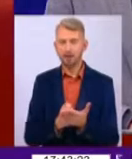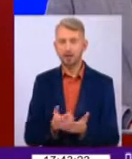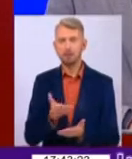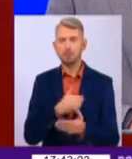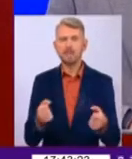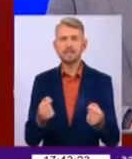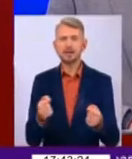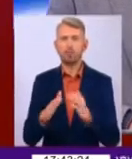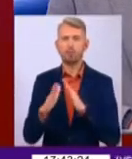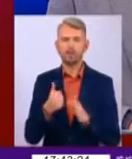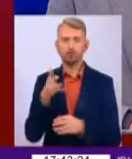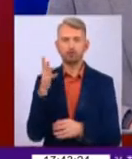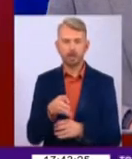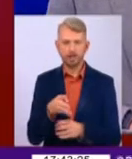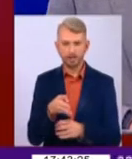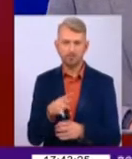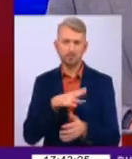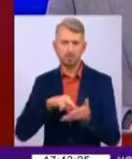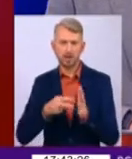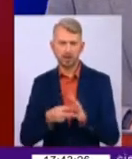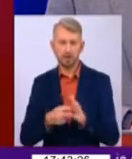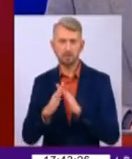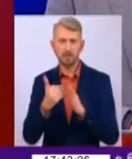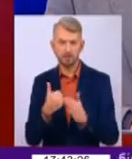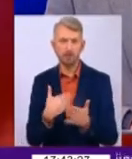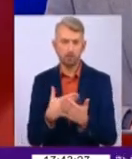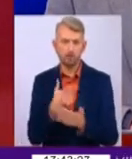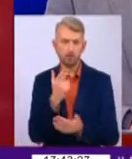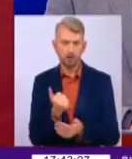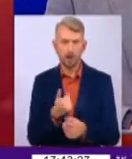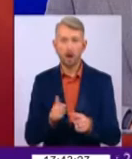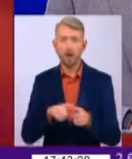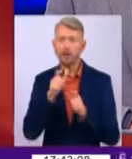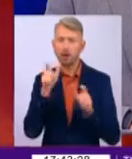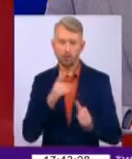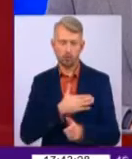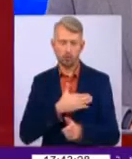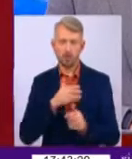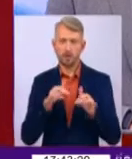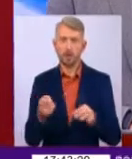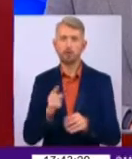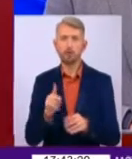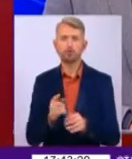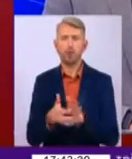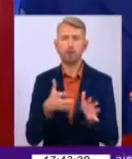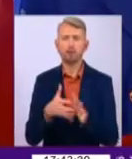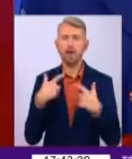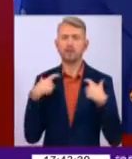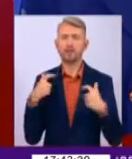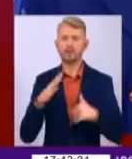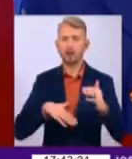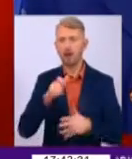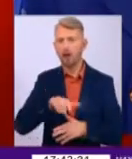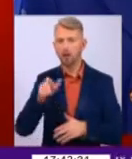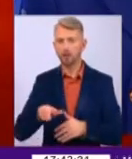зимою призвали 4000, там планувалось призвати, вроде так призвали. Це крик душі. Діло в тому, що некомплект офіцерських кадрів